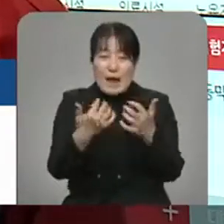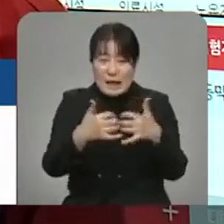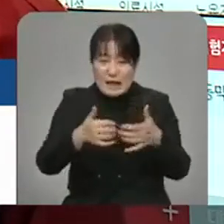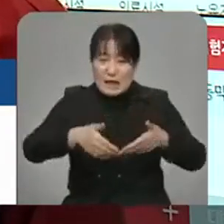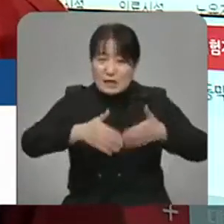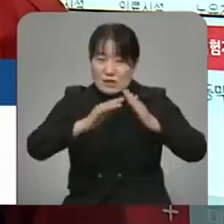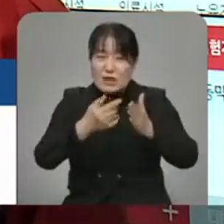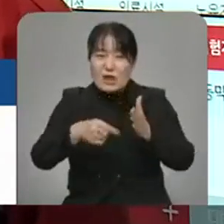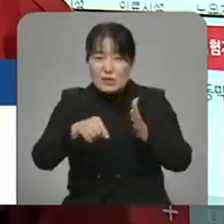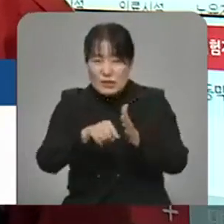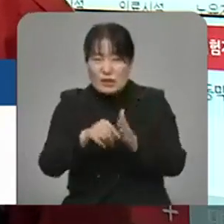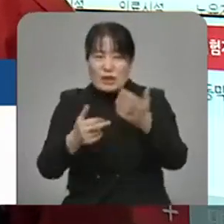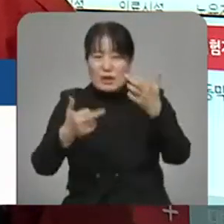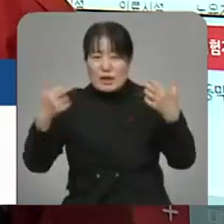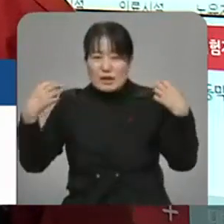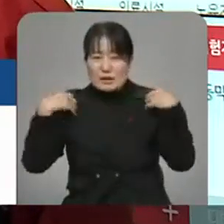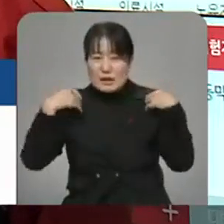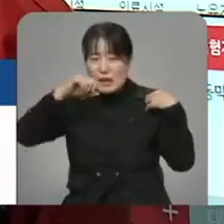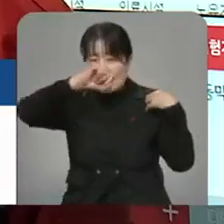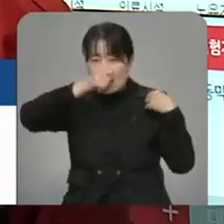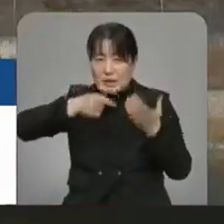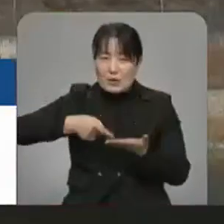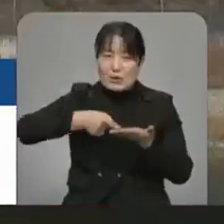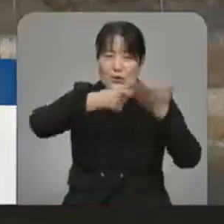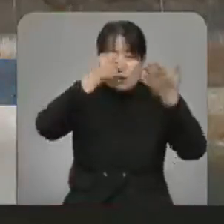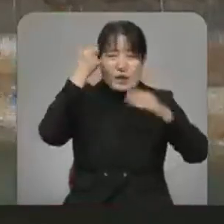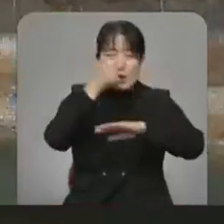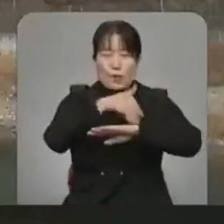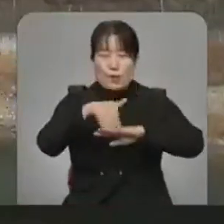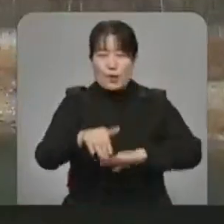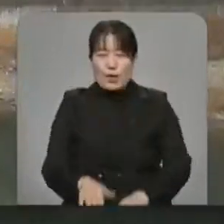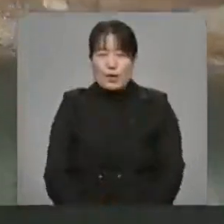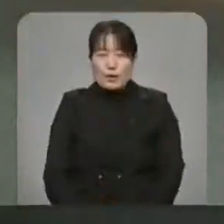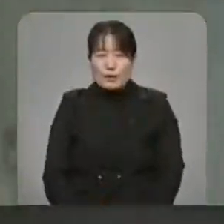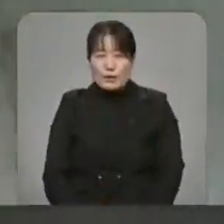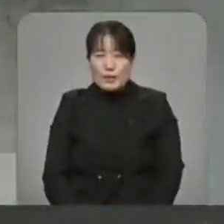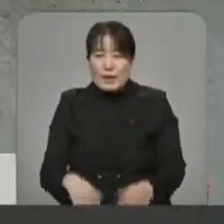설치할 수 있도록 살림청에 예산을 요청을 할 계획입니다